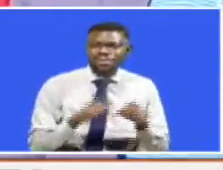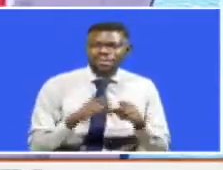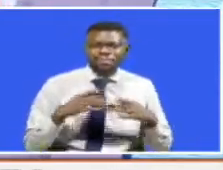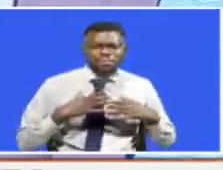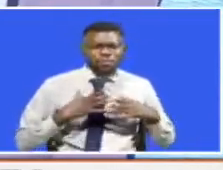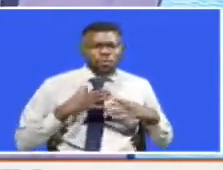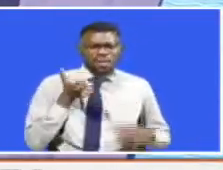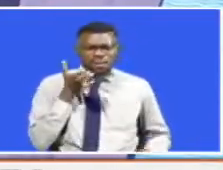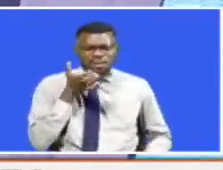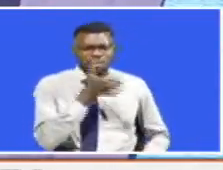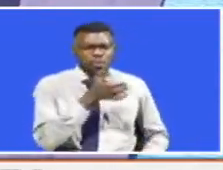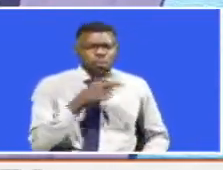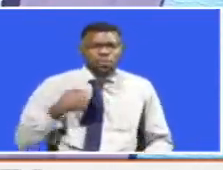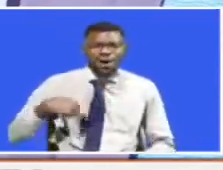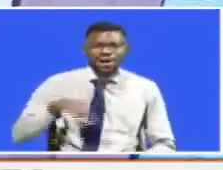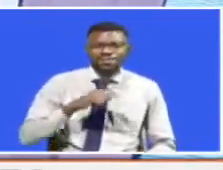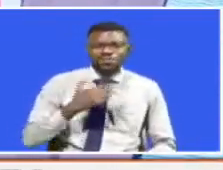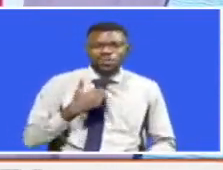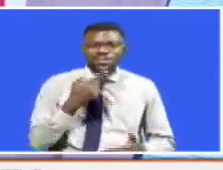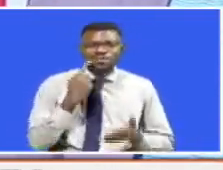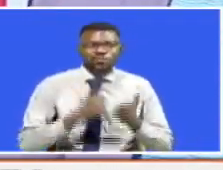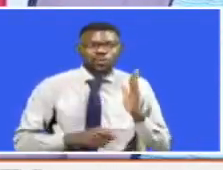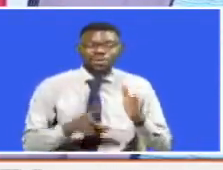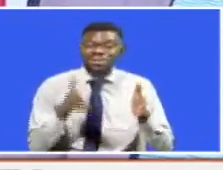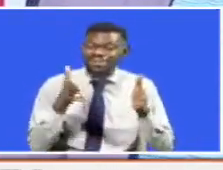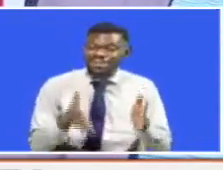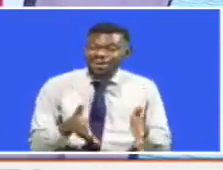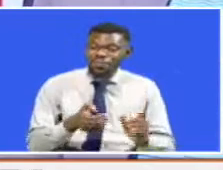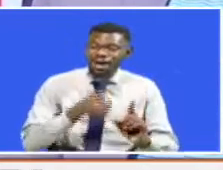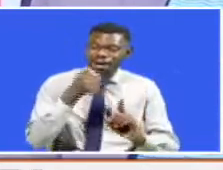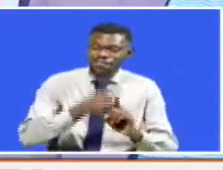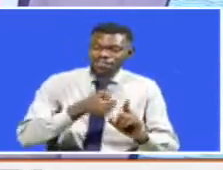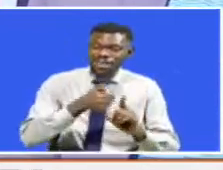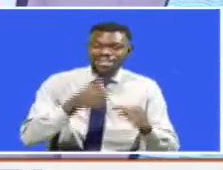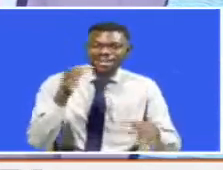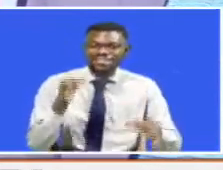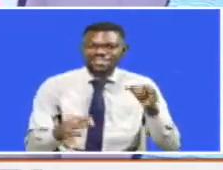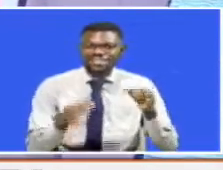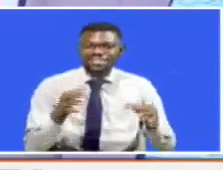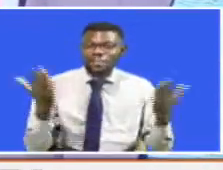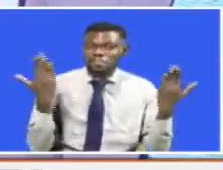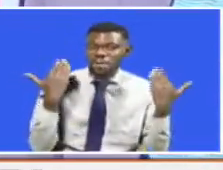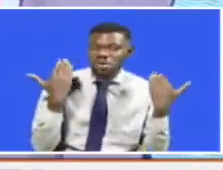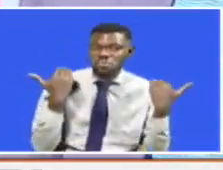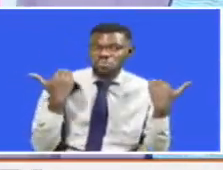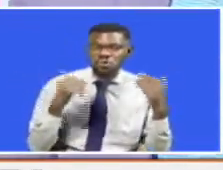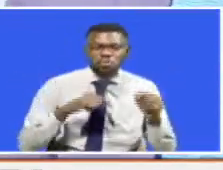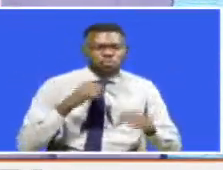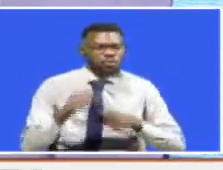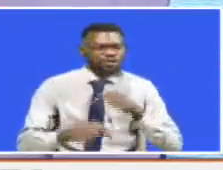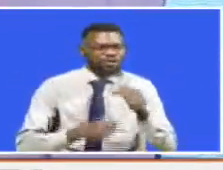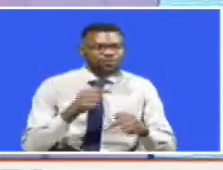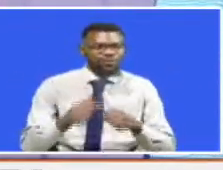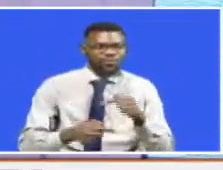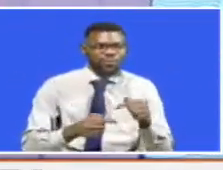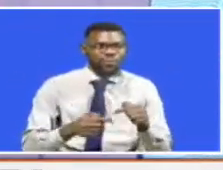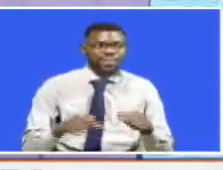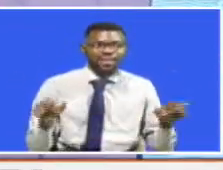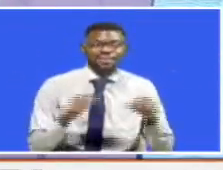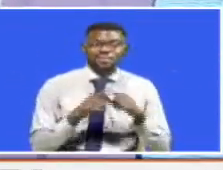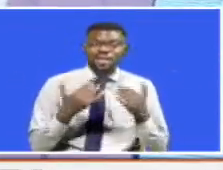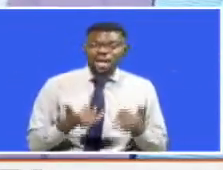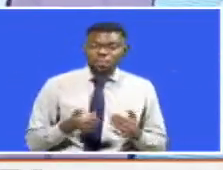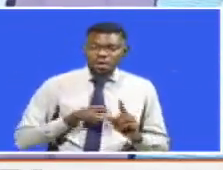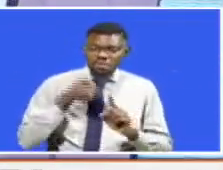ignored. We want to state categorically that the fight for justice for Meru shall continue and we are